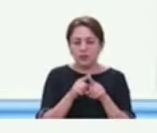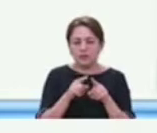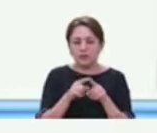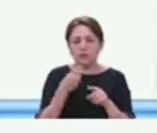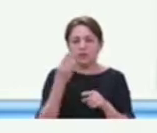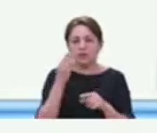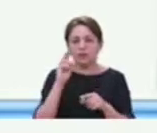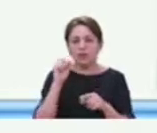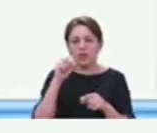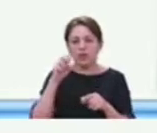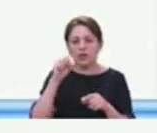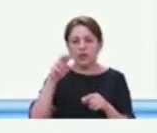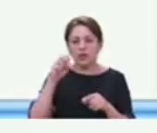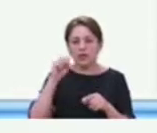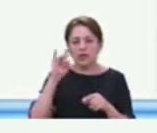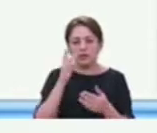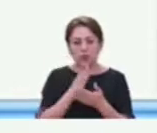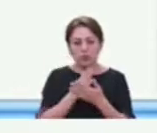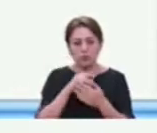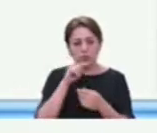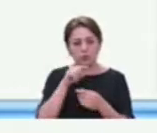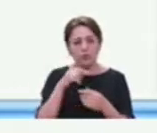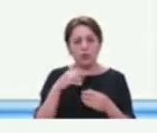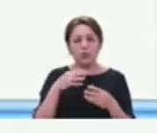suyuqlikning hajmini o'lchashimiz mumkin bo'ladi.